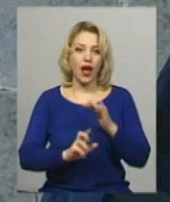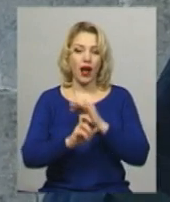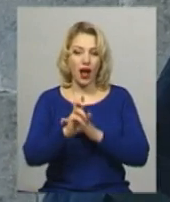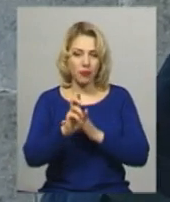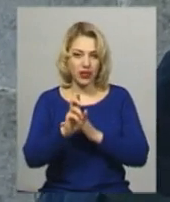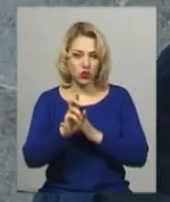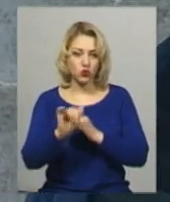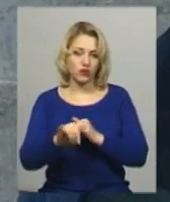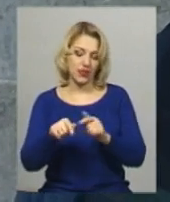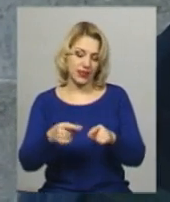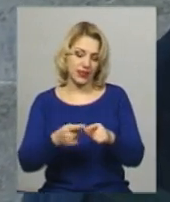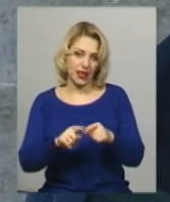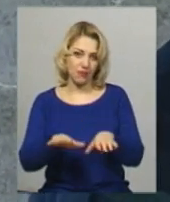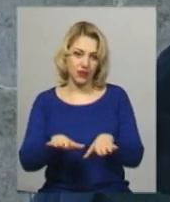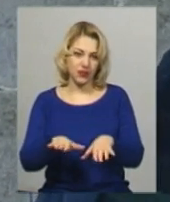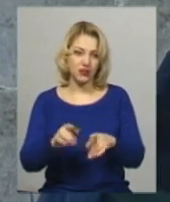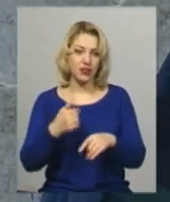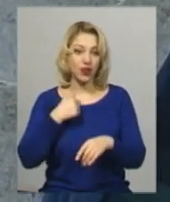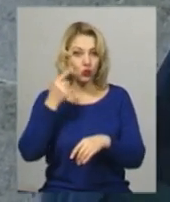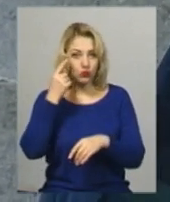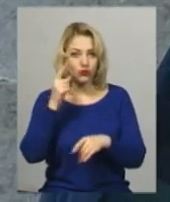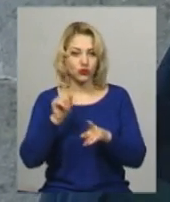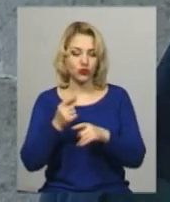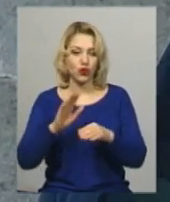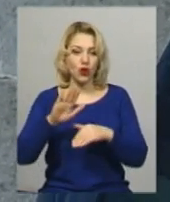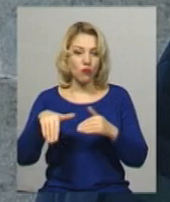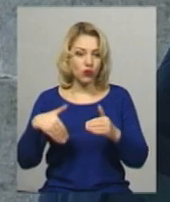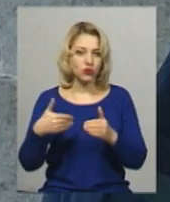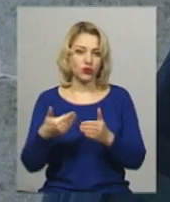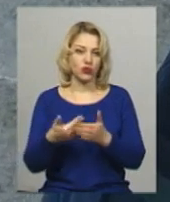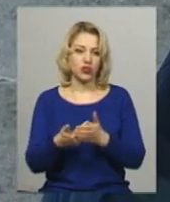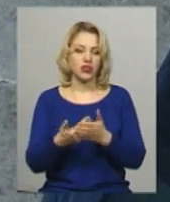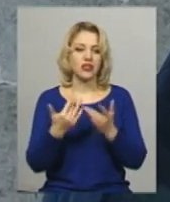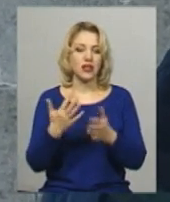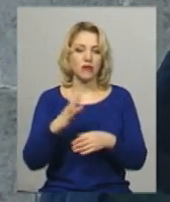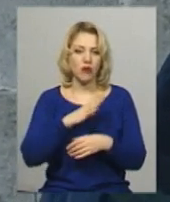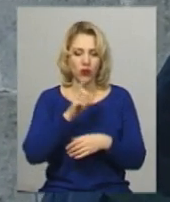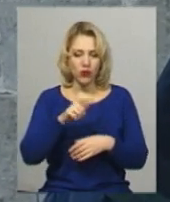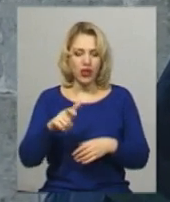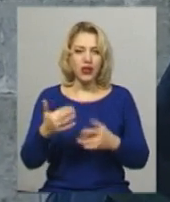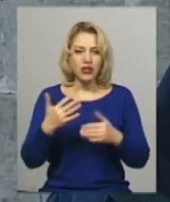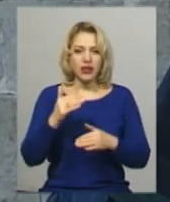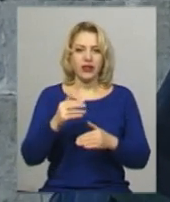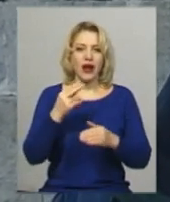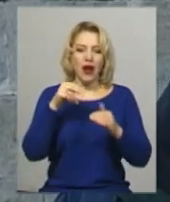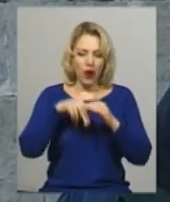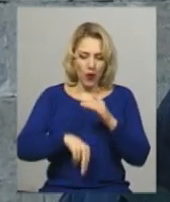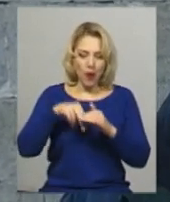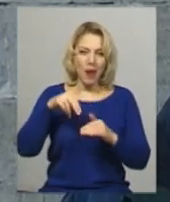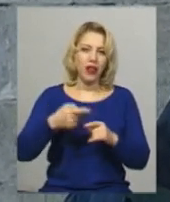дане місце. Я думаю, що по сьогоднішній, скільки було людей і скільки купалося, значить наша